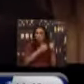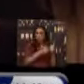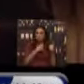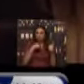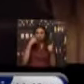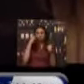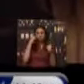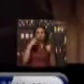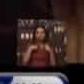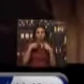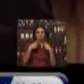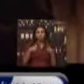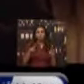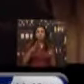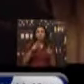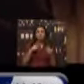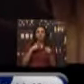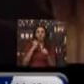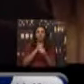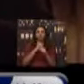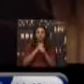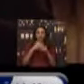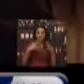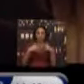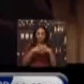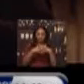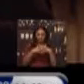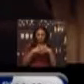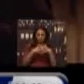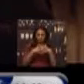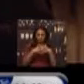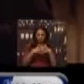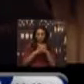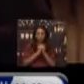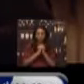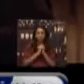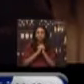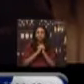انا كنت معجبه بحمدي وعبد الله الرئيس يعني جدا،